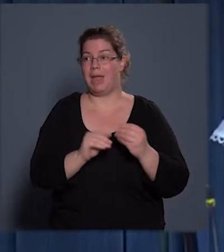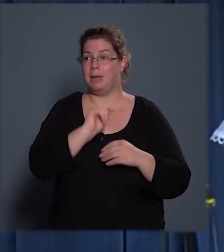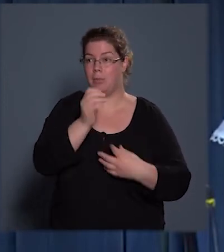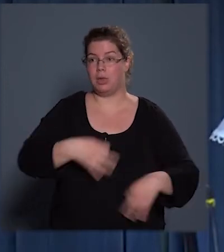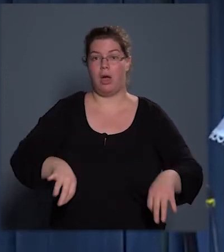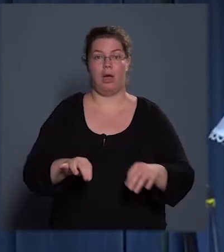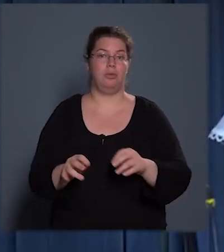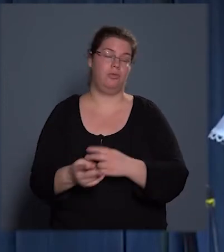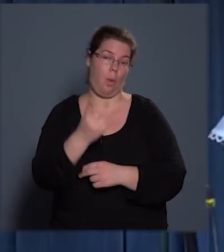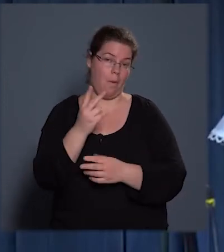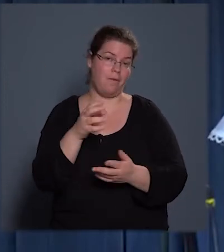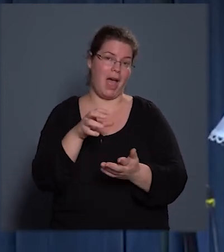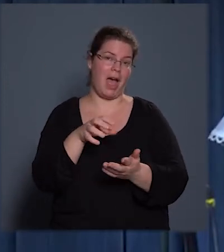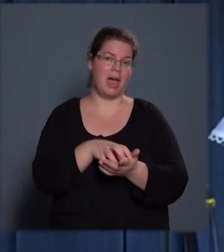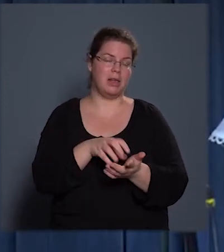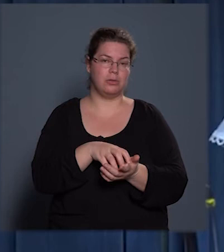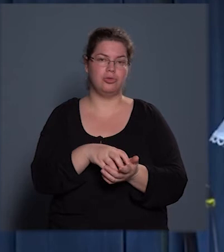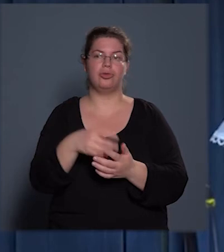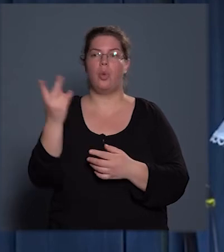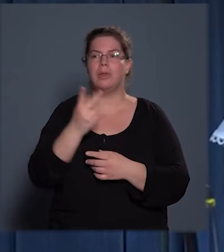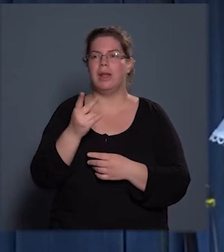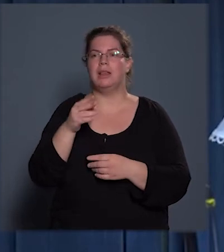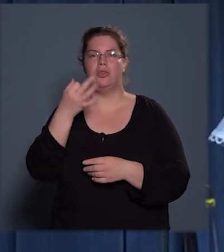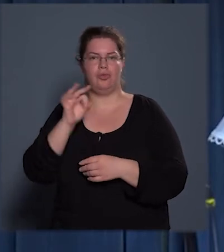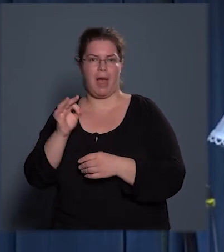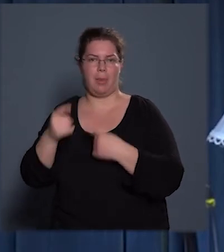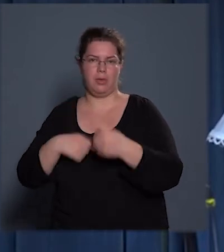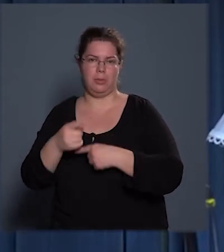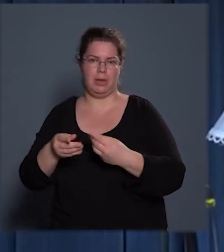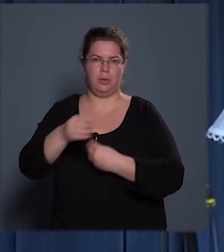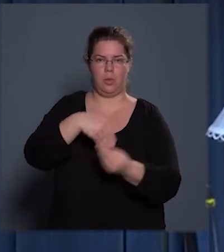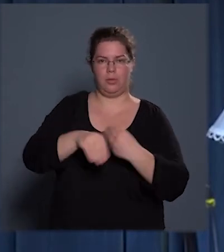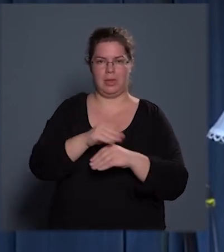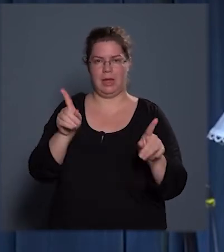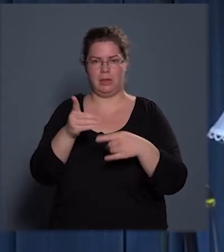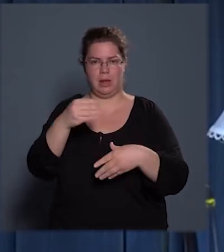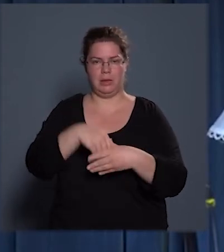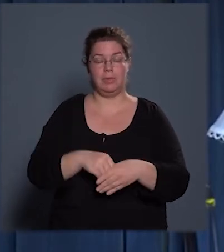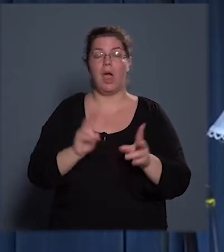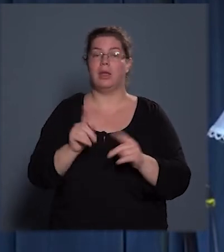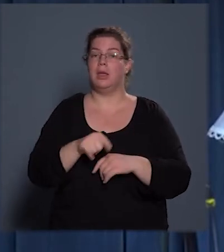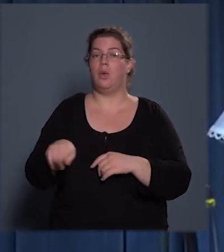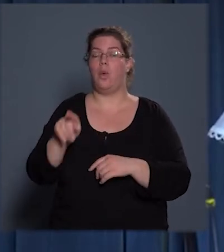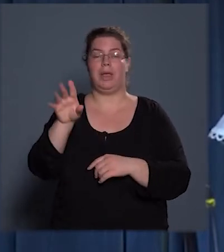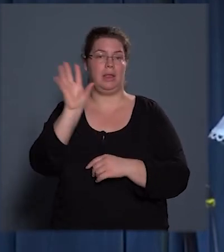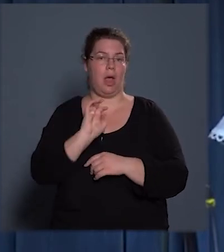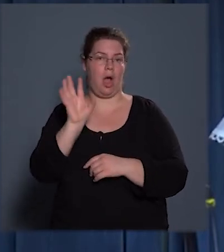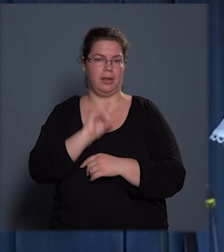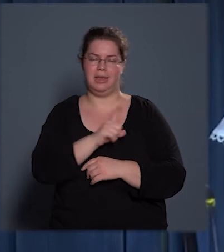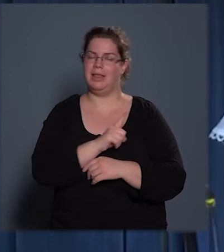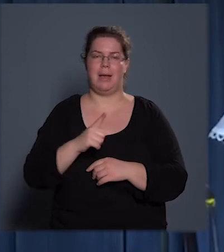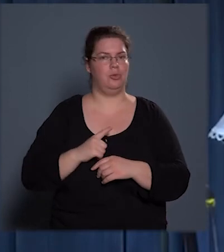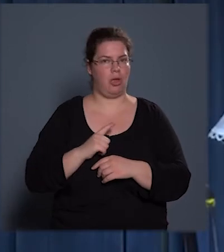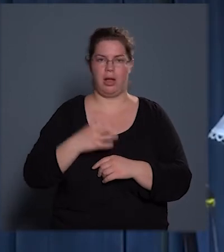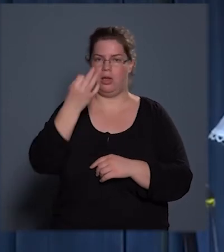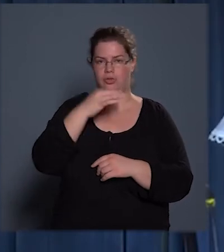település kultúráját és sváb hagyományait ötvözik a dalaikban. Aki őket hallgatja, nem csak a